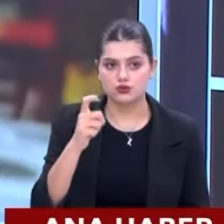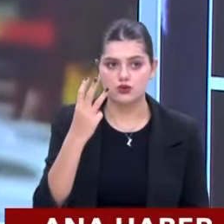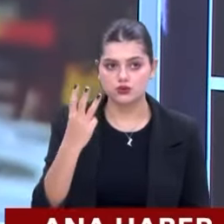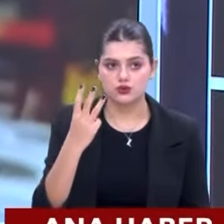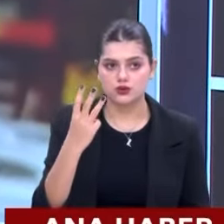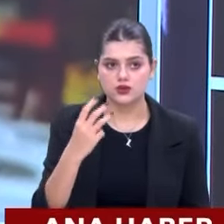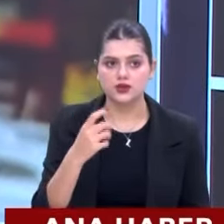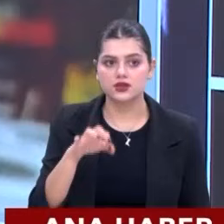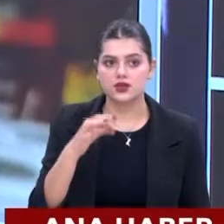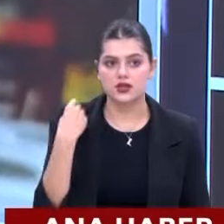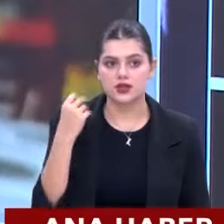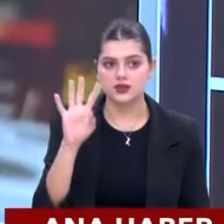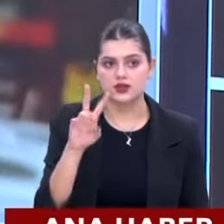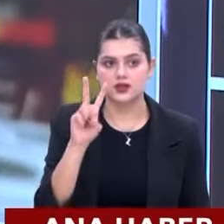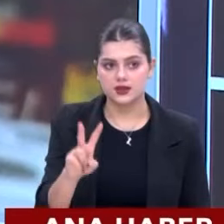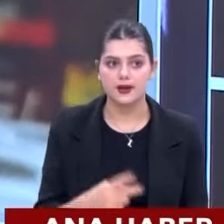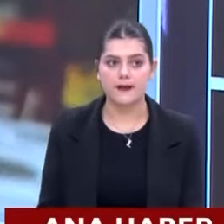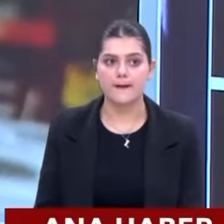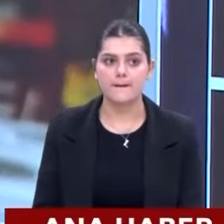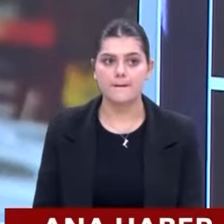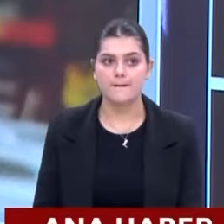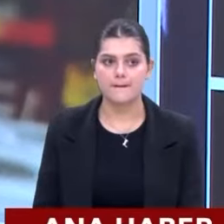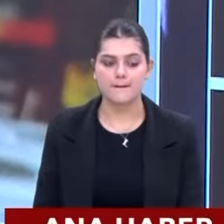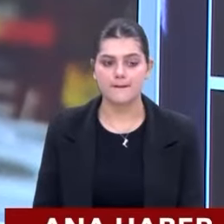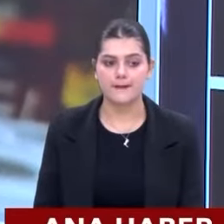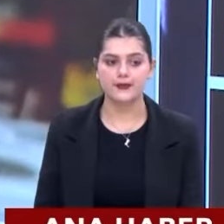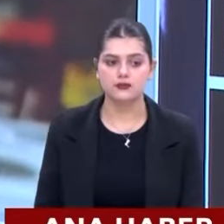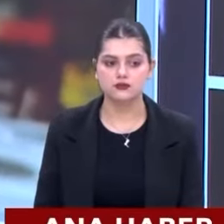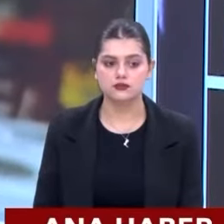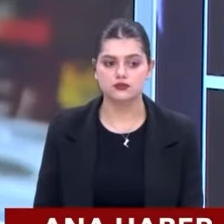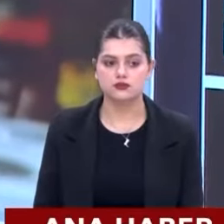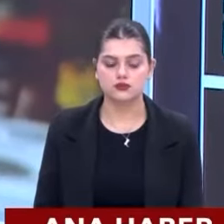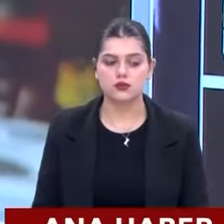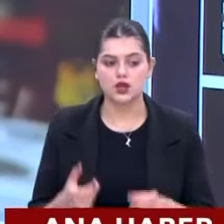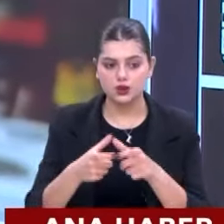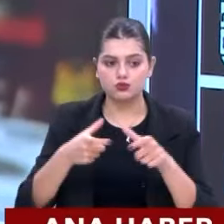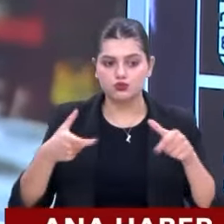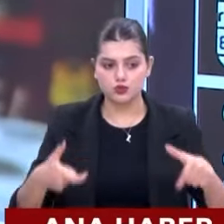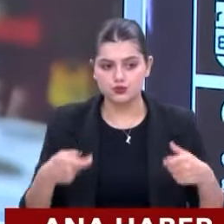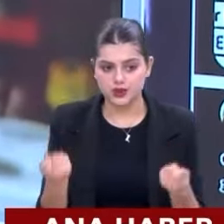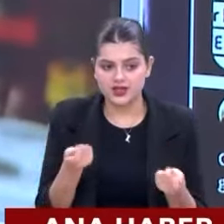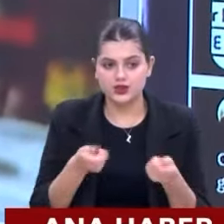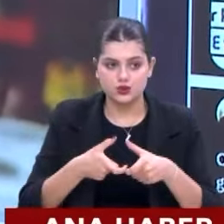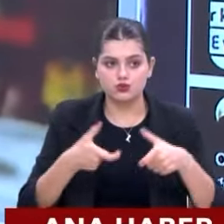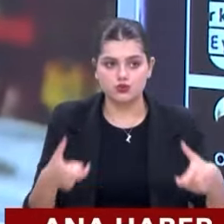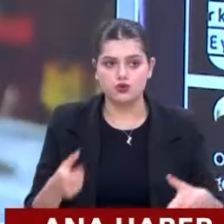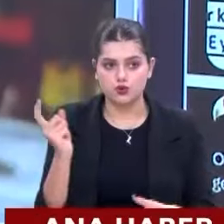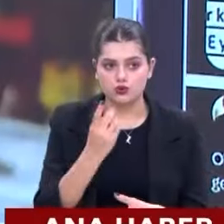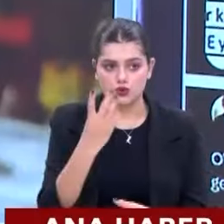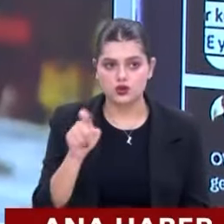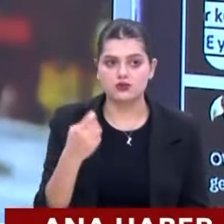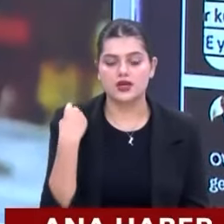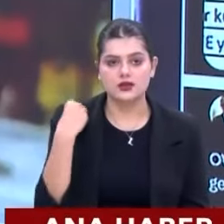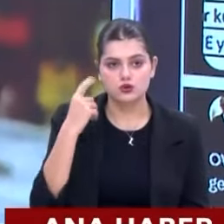TL olacaktı. Yeni tahminlere göre 42 TL'ye inecek. Büyüme daha önce %4 olarak tahmin ediliyordu.